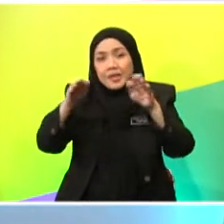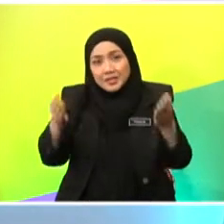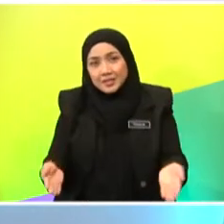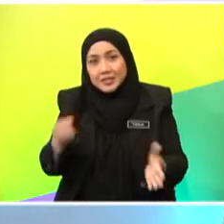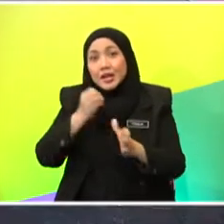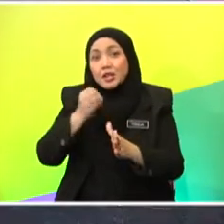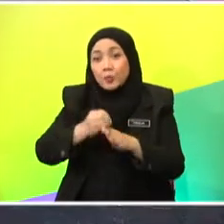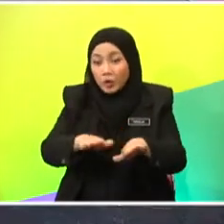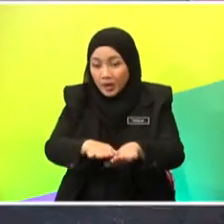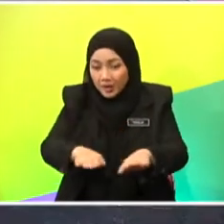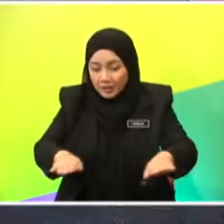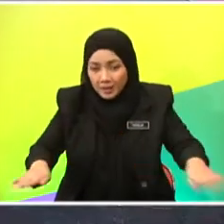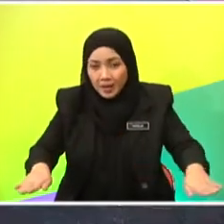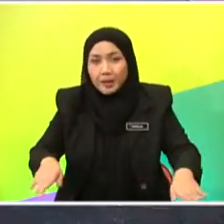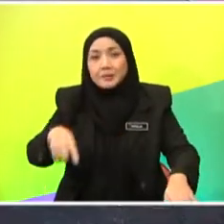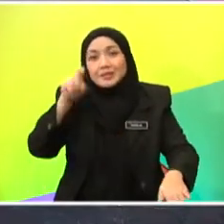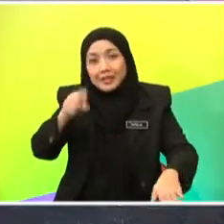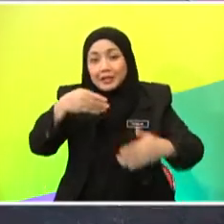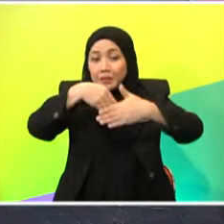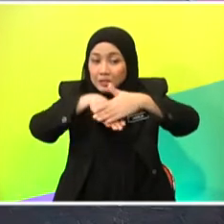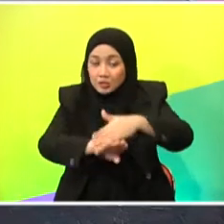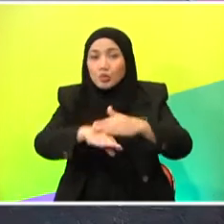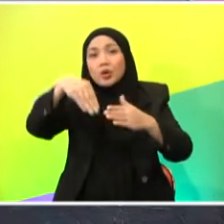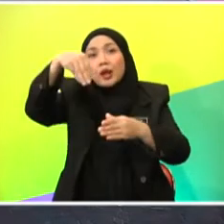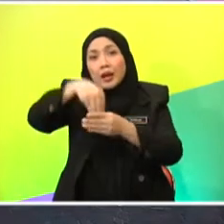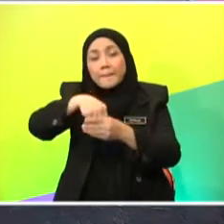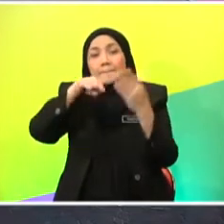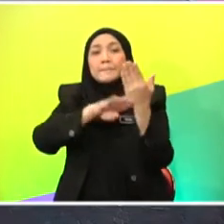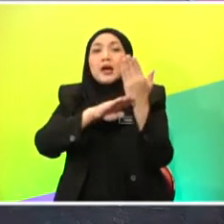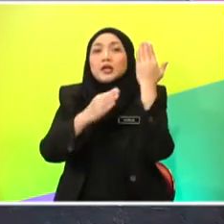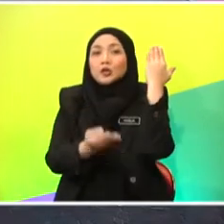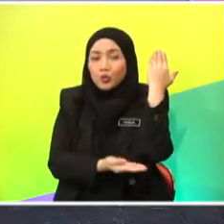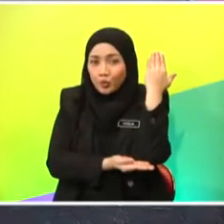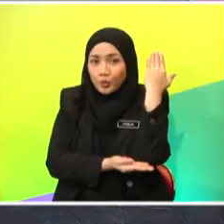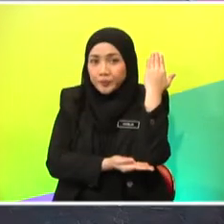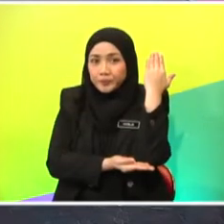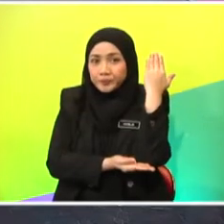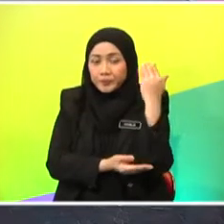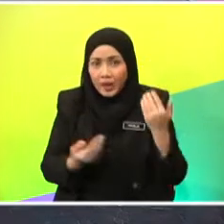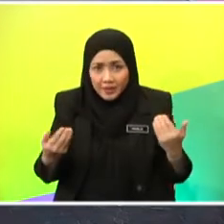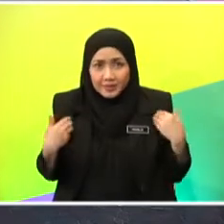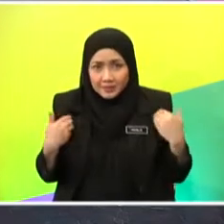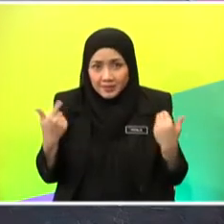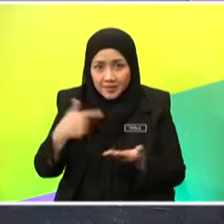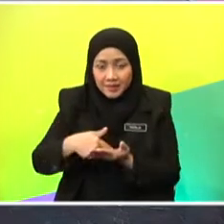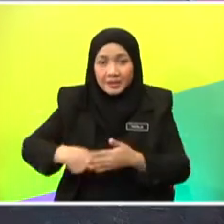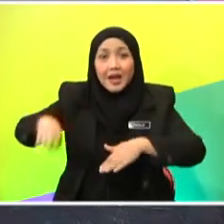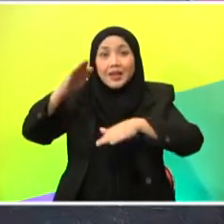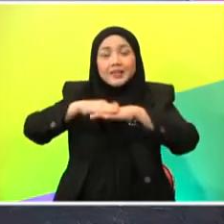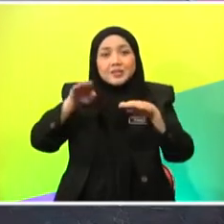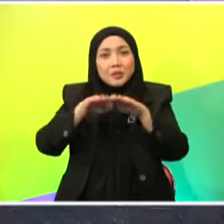baku-baku lainnya adalah kita senar tanya ah bener lagi dekat sama gila adalah gila